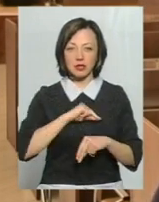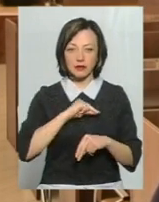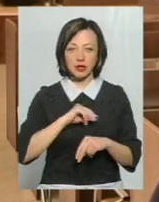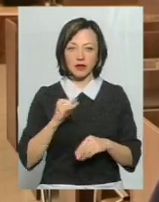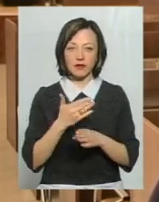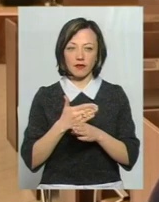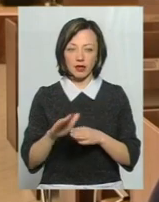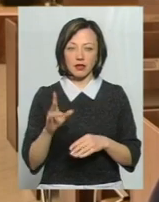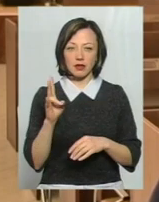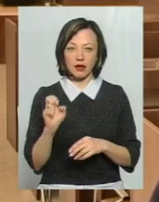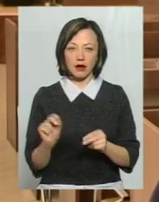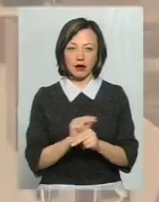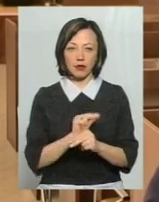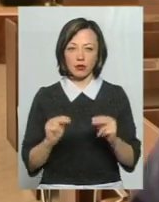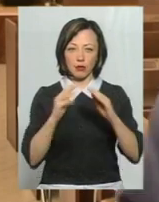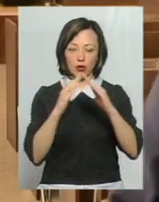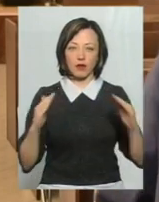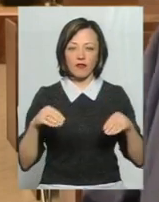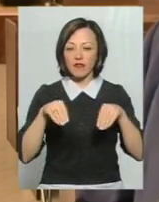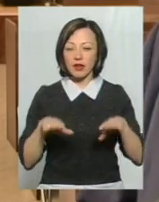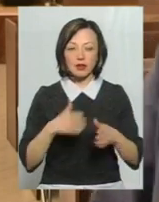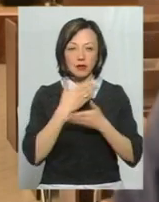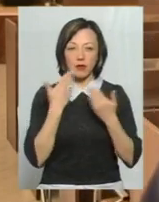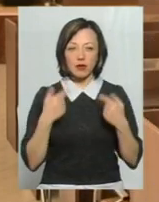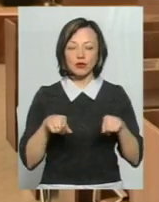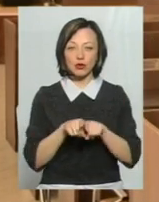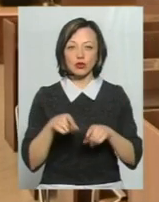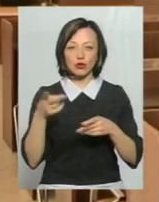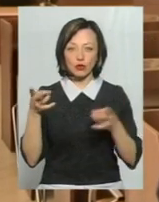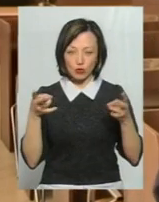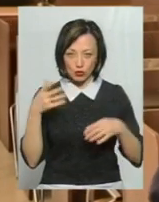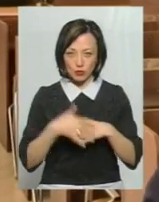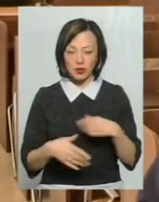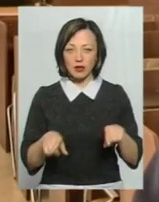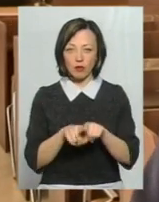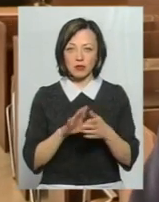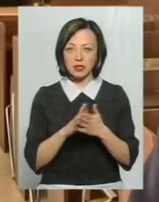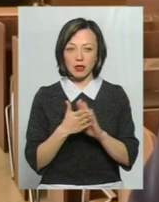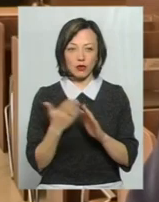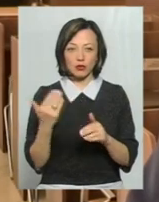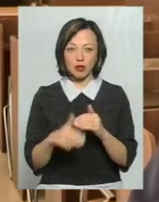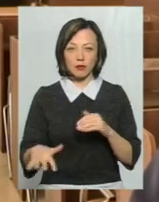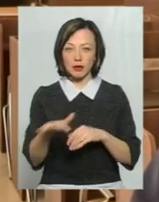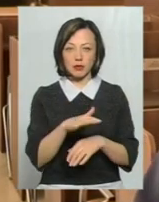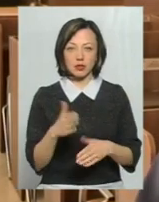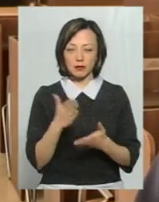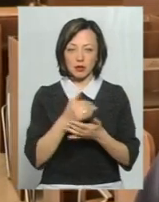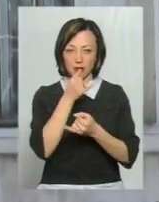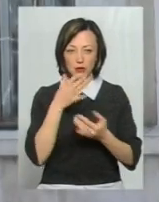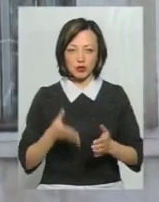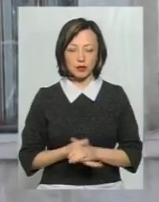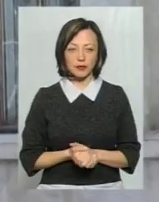і виділимо на ремонт покрівлі. Виходу не буде, тому що ми теж розуміємо, що в такому стані вже приміщення перебувати не